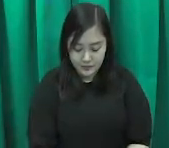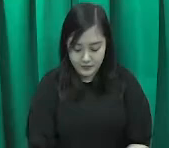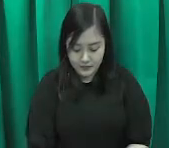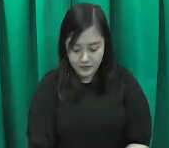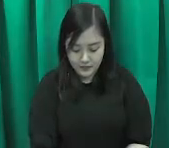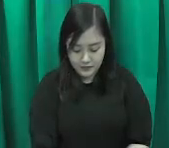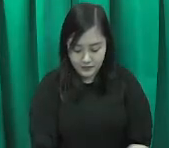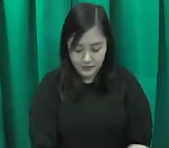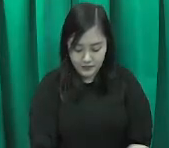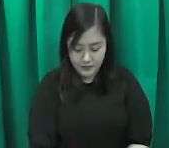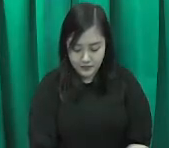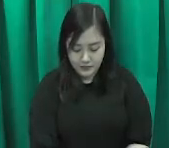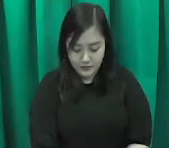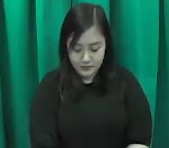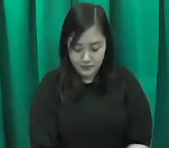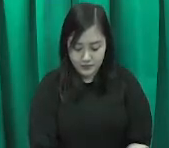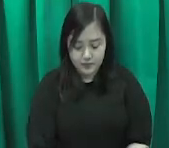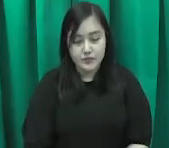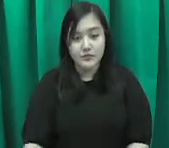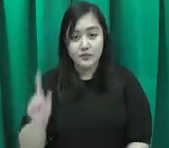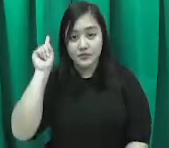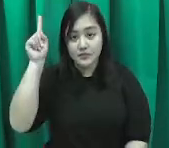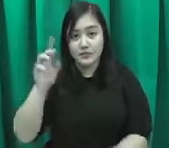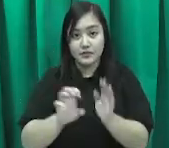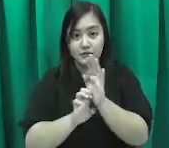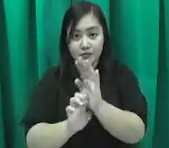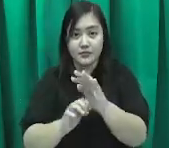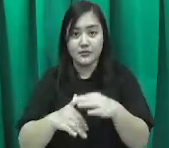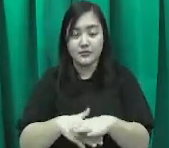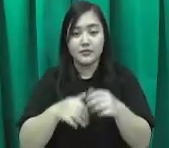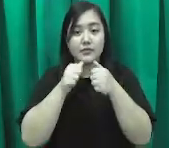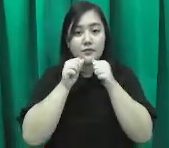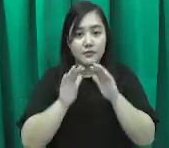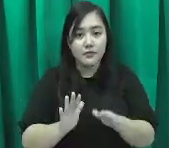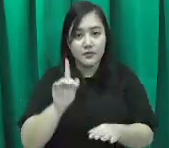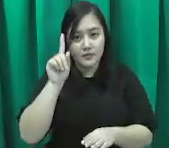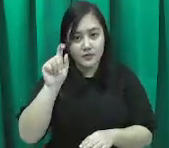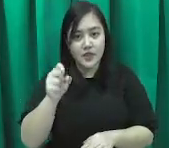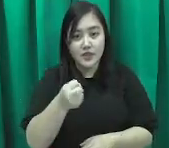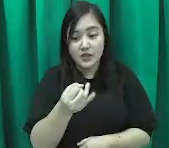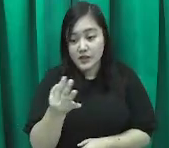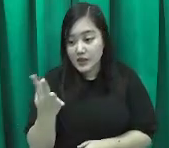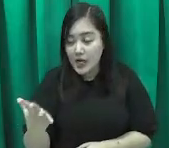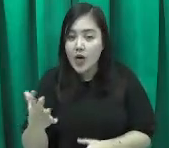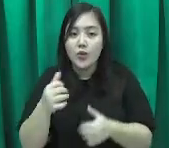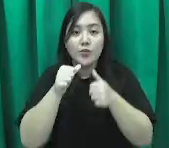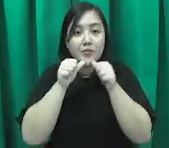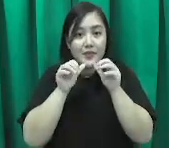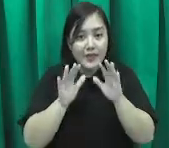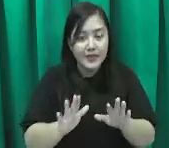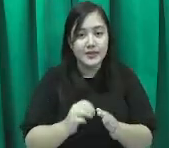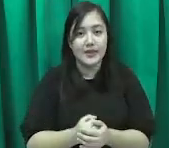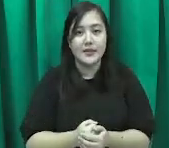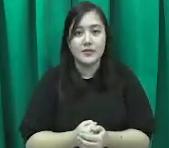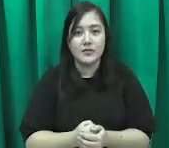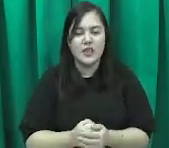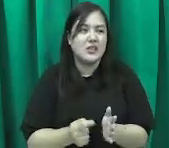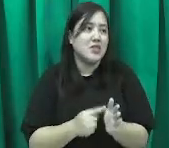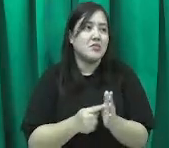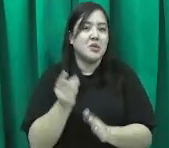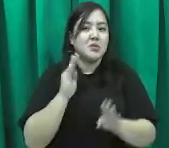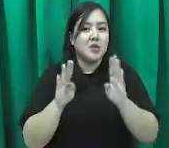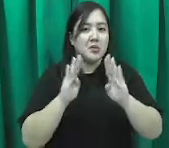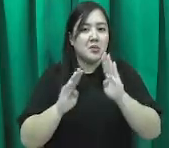na we have to count our blessing kahit the small things. Yes. But we always see yung mga malalaki lang. Yung physical actually ma'am. Yung